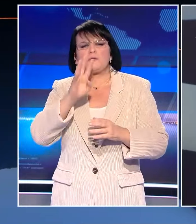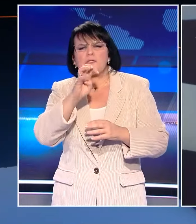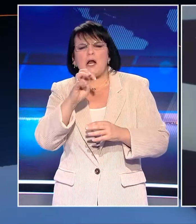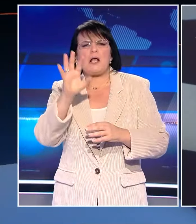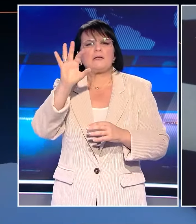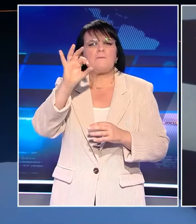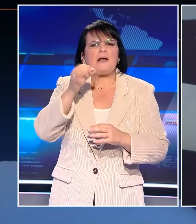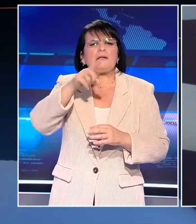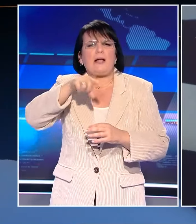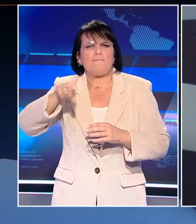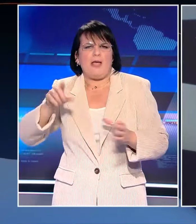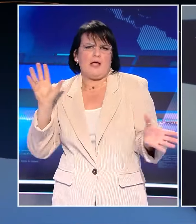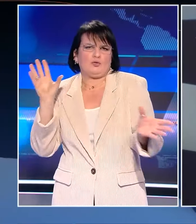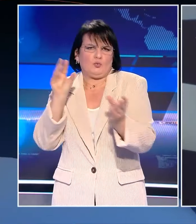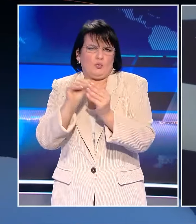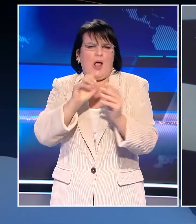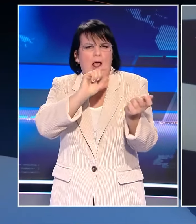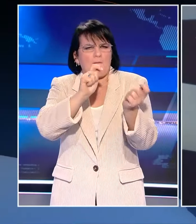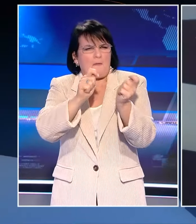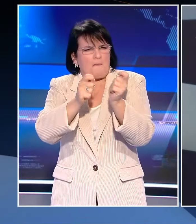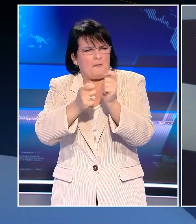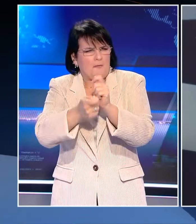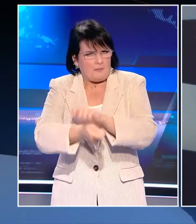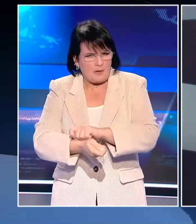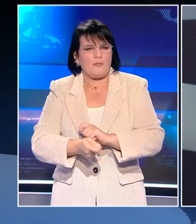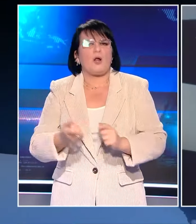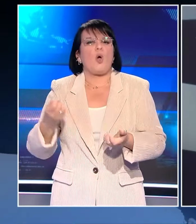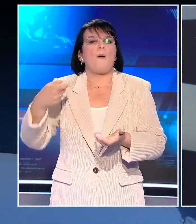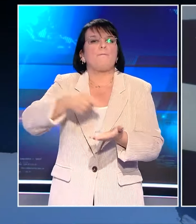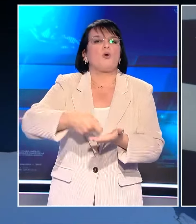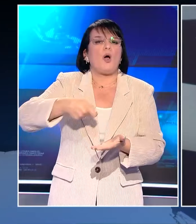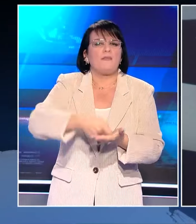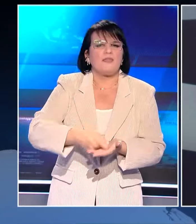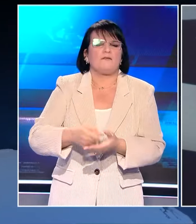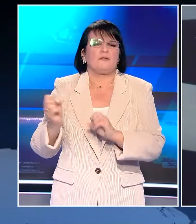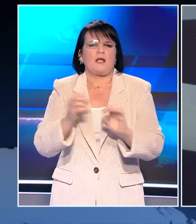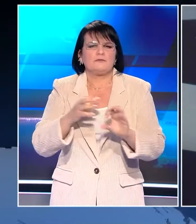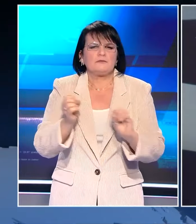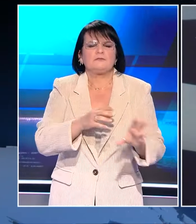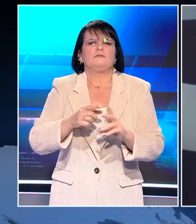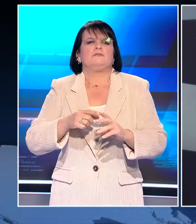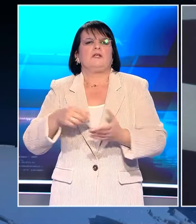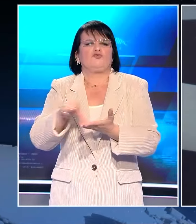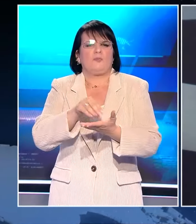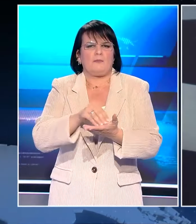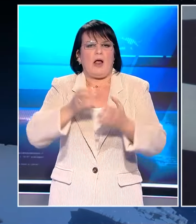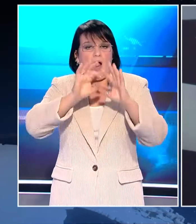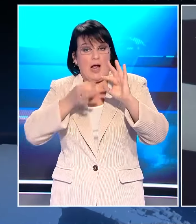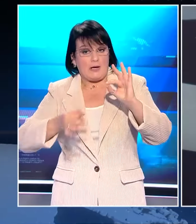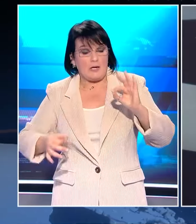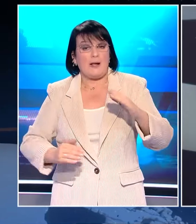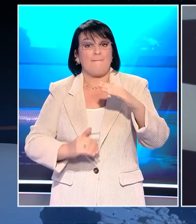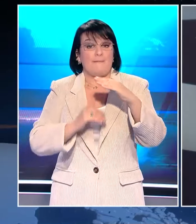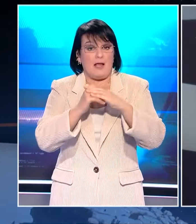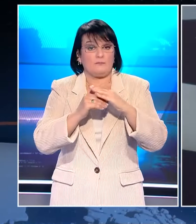40-50 ημερών προκειμένου να γίνουν όλες αυτές οι αλλαγές ό,τι αφορά με τους προμηθευτές και με τα ράφια των σούπερ μάρκετ. Να πούμε αναλυτικά ότι μπαίνει ένα